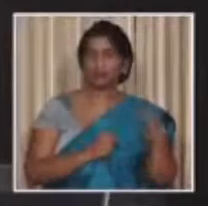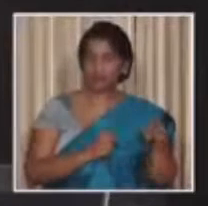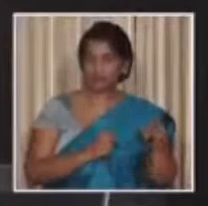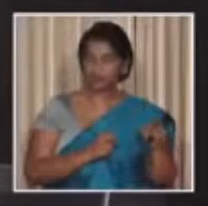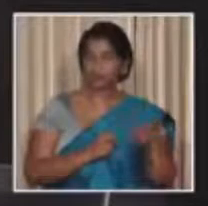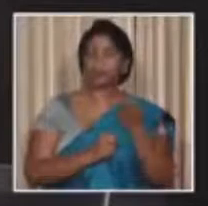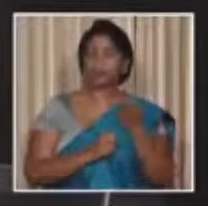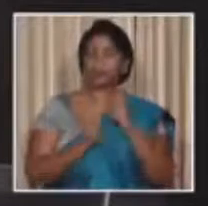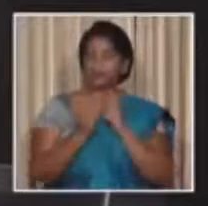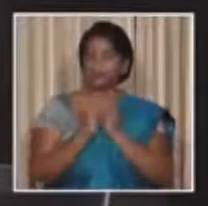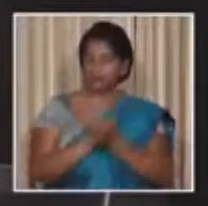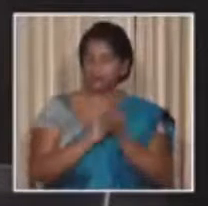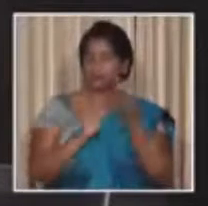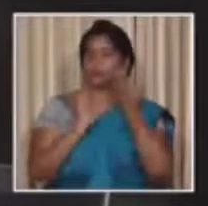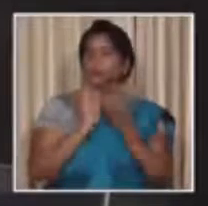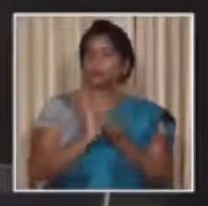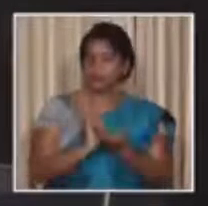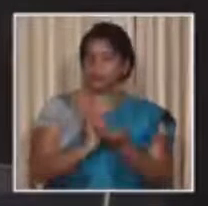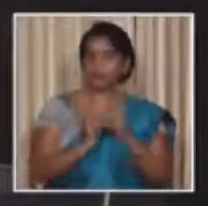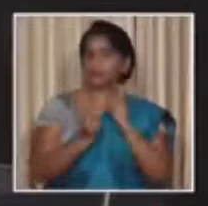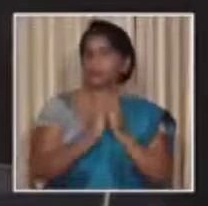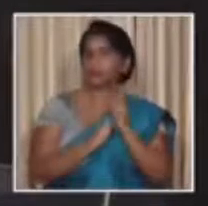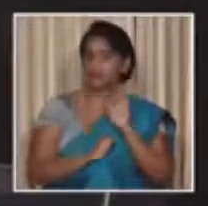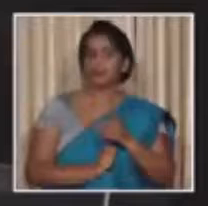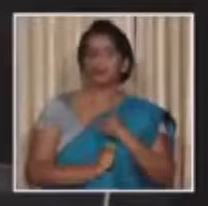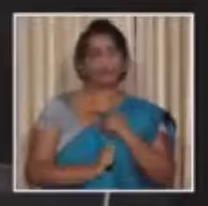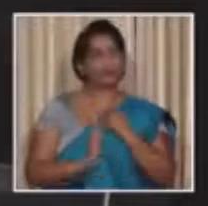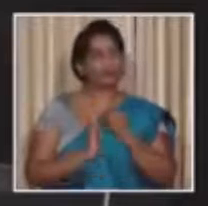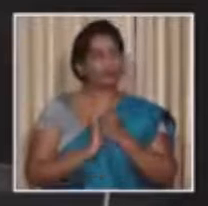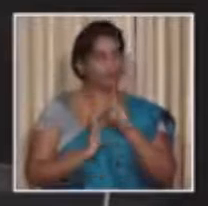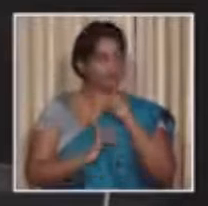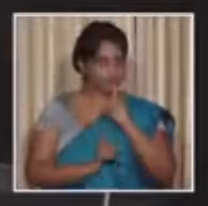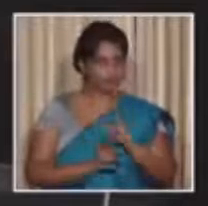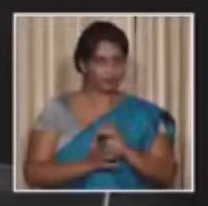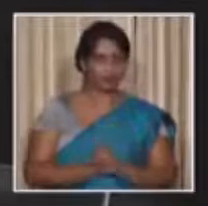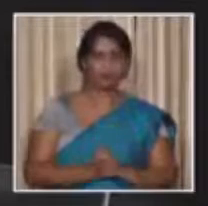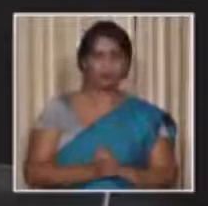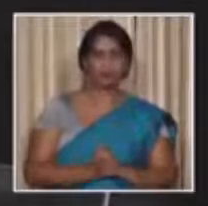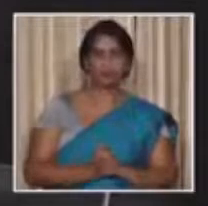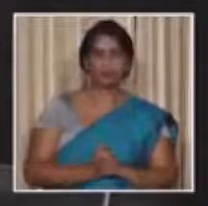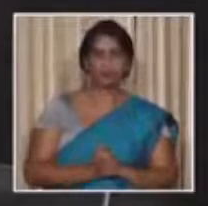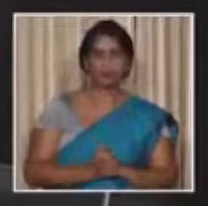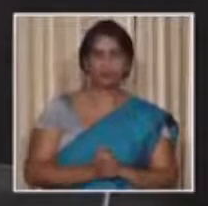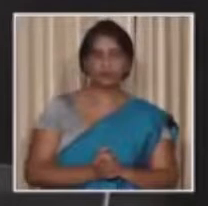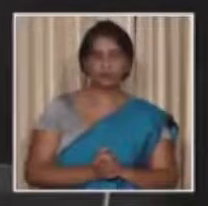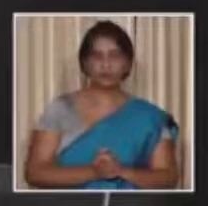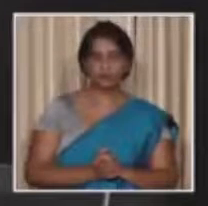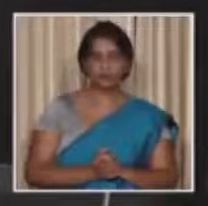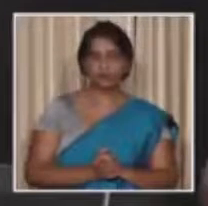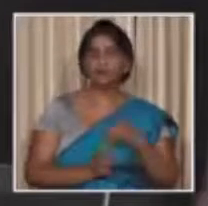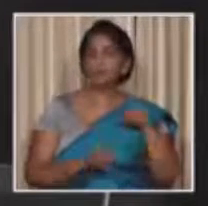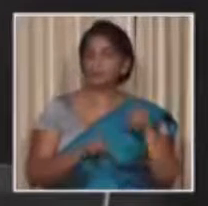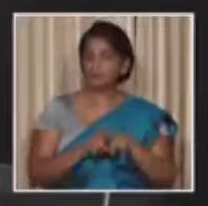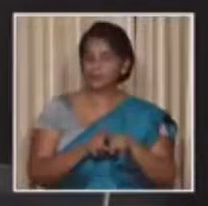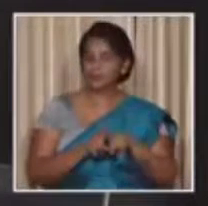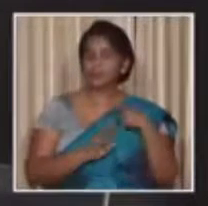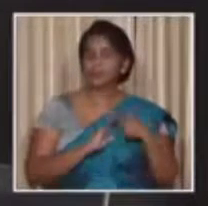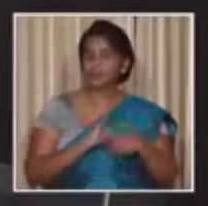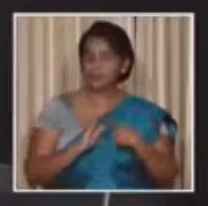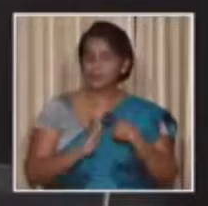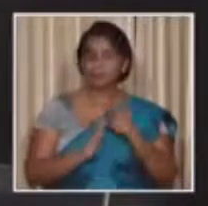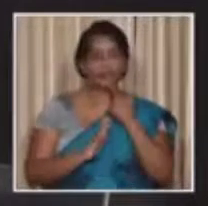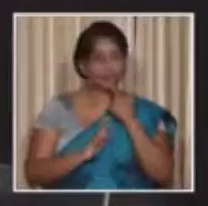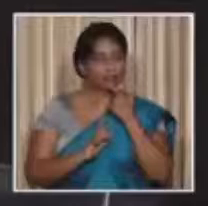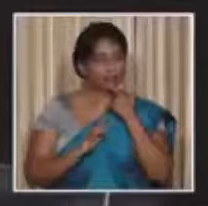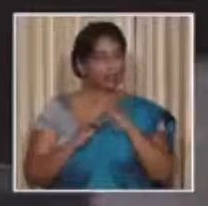ගාස්තු සංශෝධනයත් ඉදිරිපත් කොට සංශෝධනය කළ අපි මේ ගරු සභාවෙන් ඉල්ලා සිටිනවා. යටතේදී ශ්‍රී ලංකාවේ තේ කර්මාන්තේ